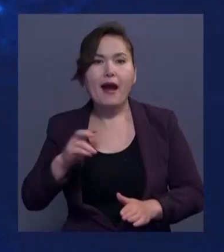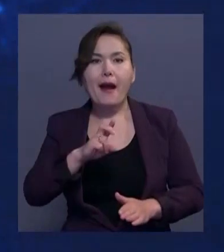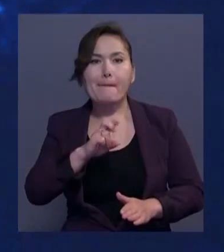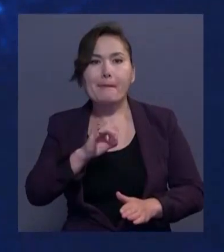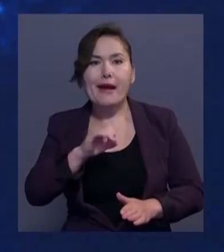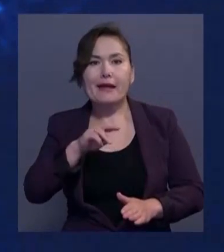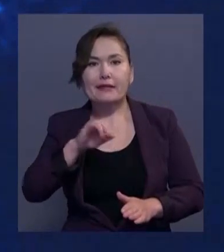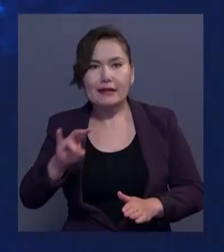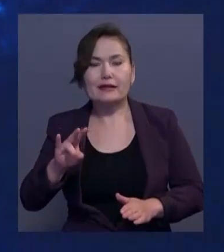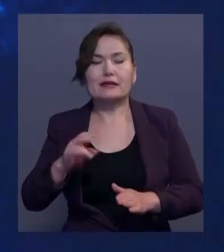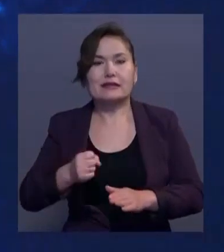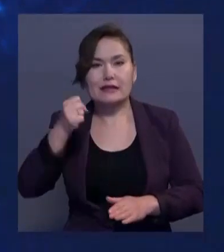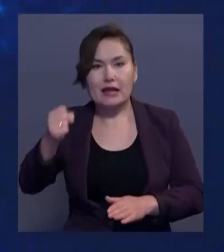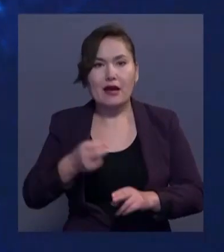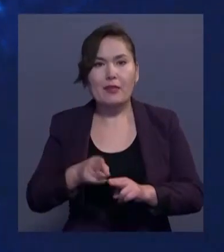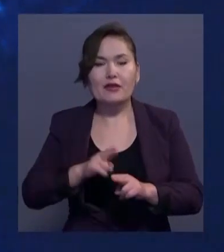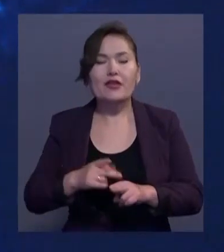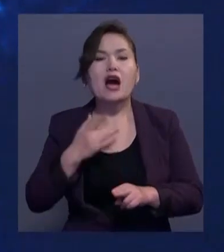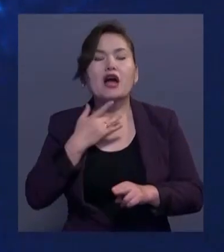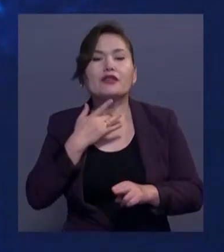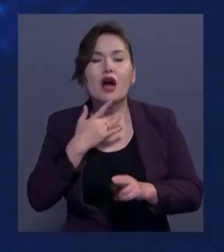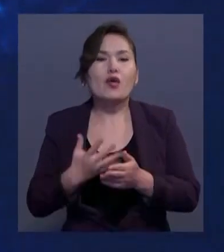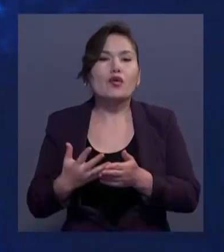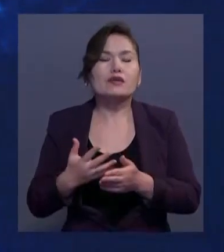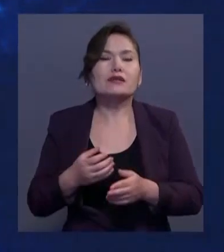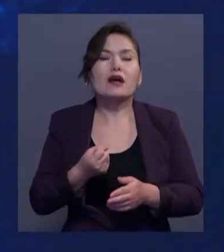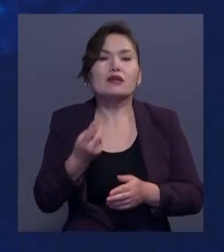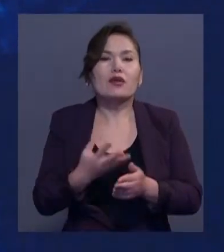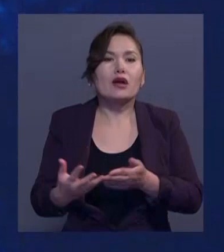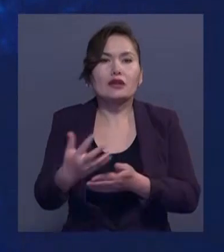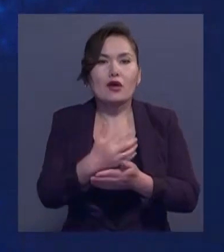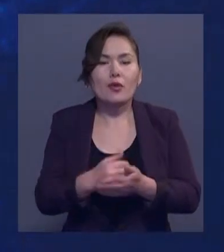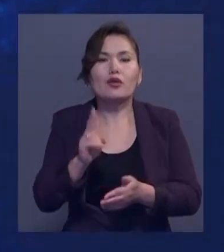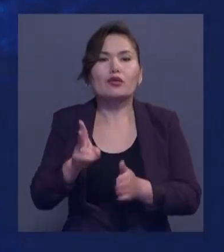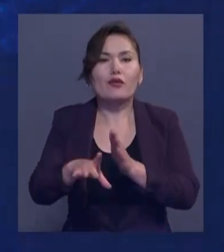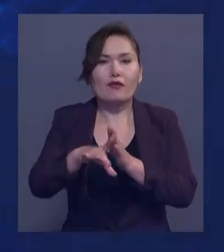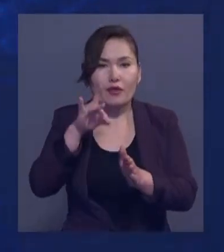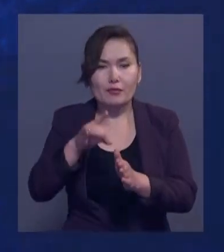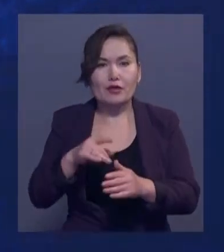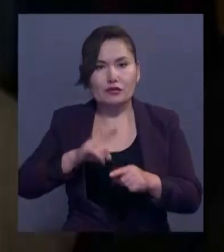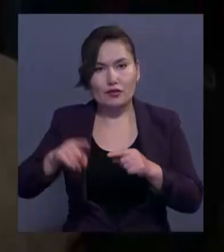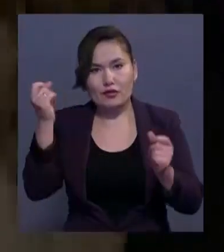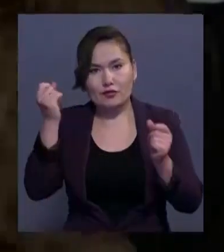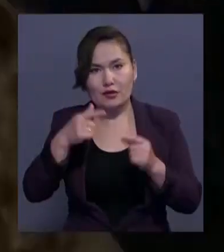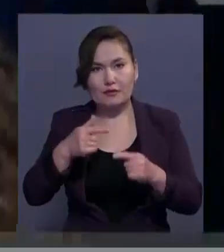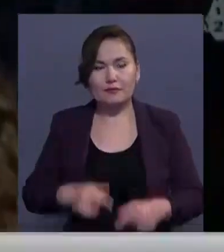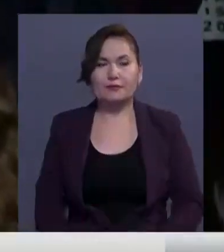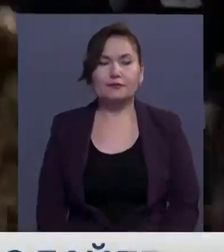Байден сайланды. Саясаткер қанша дауыс жинады? Оған кім дауыс берді? Тілшімізден білейік.